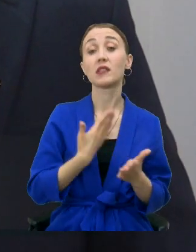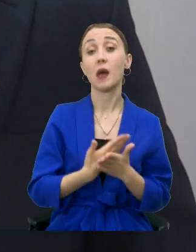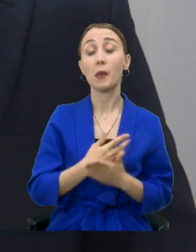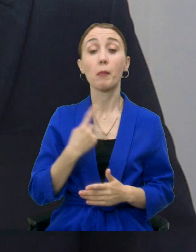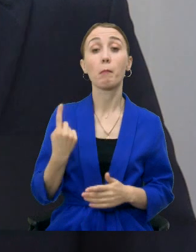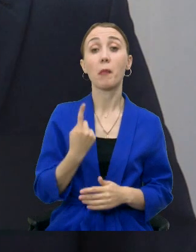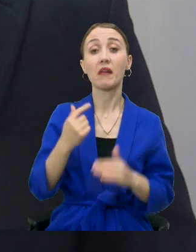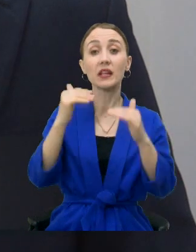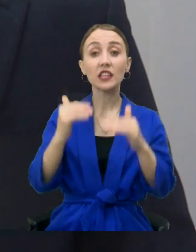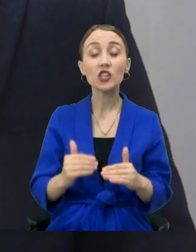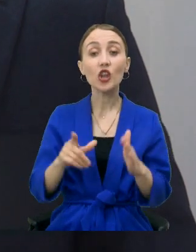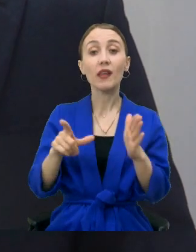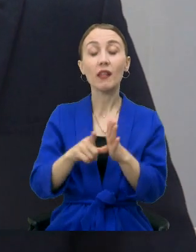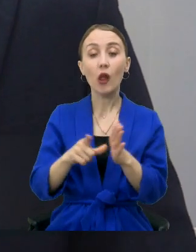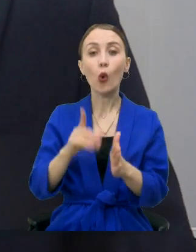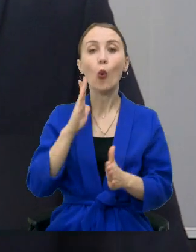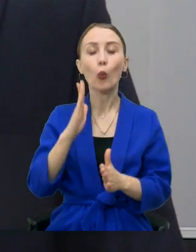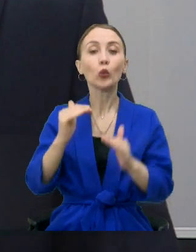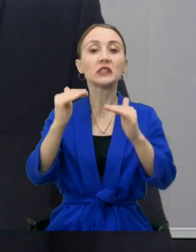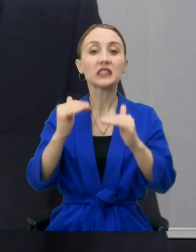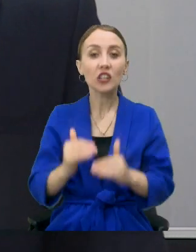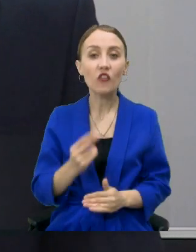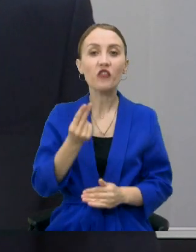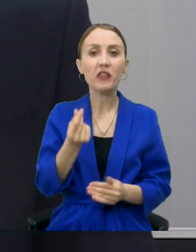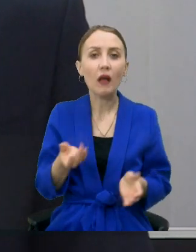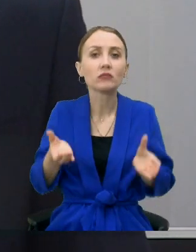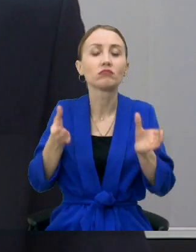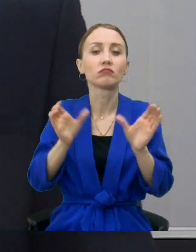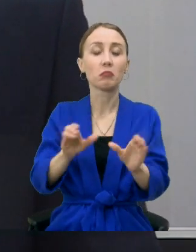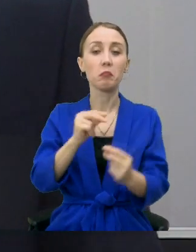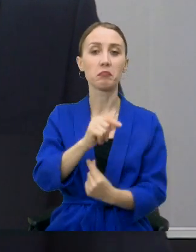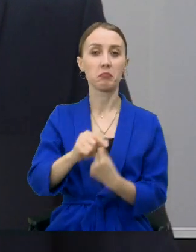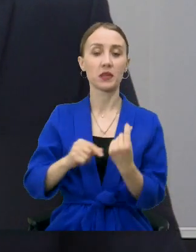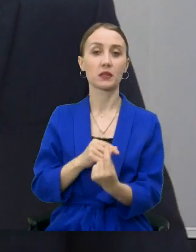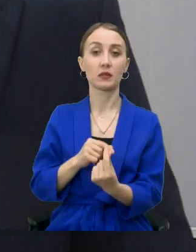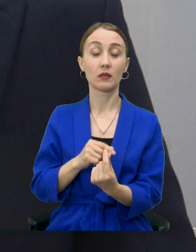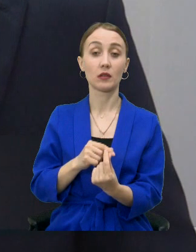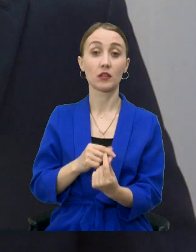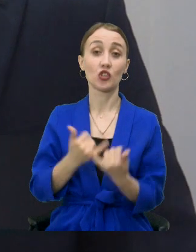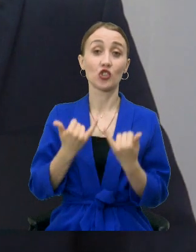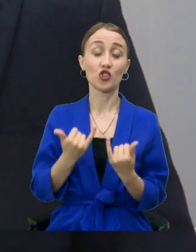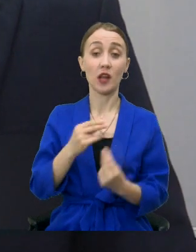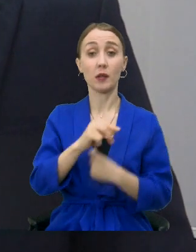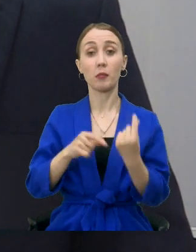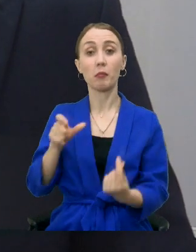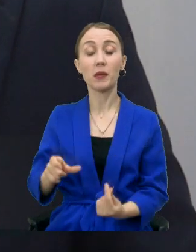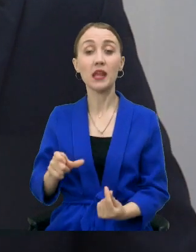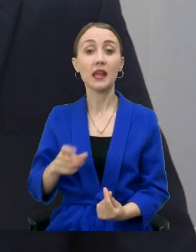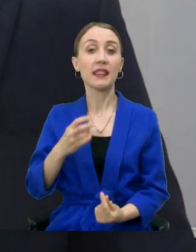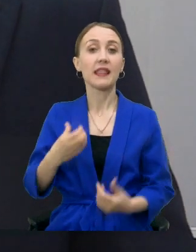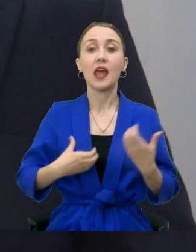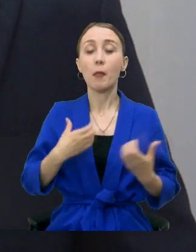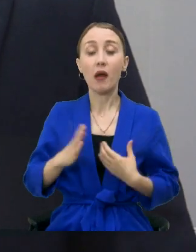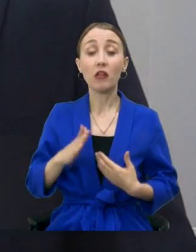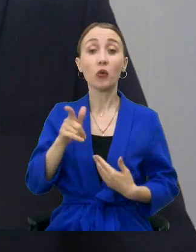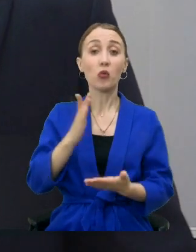снижение ставки налога приведет к снижению финансовой нагрузки у предпринимателей. Теперь у предпринимателей появится больше возможностей и больше